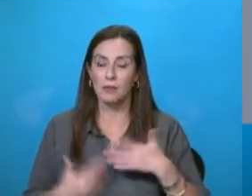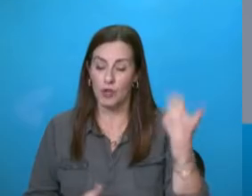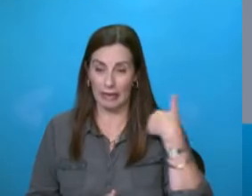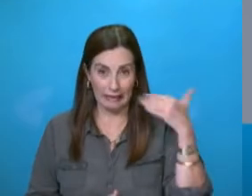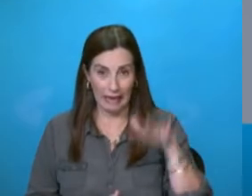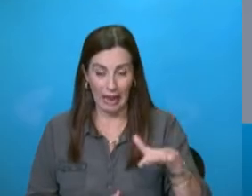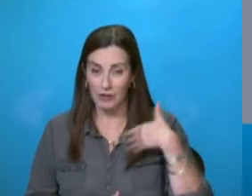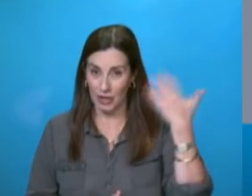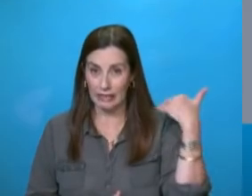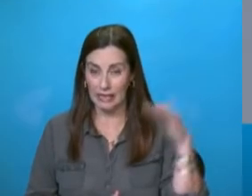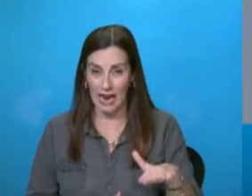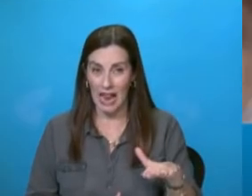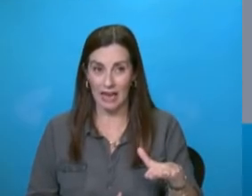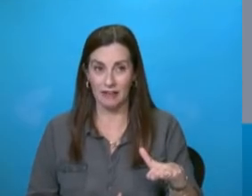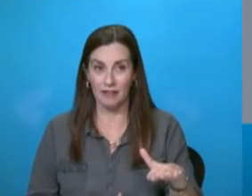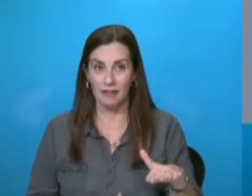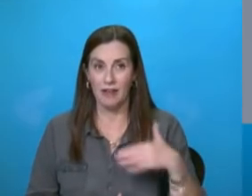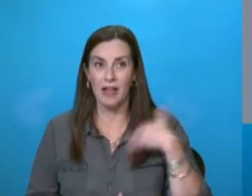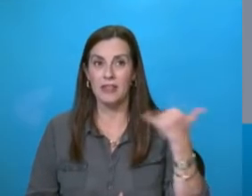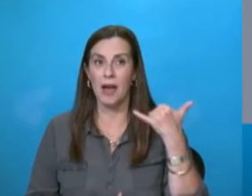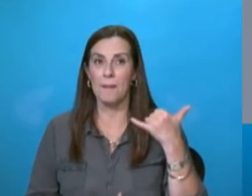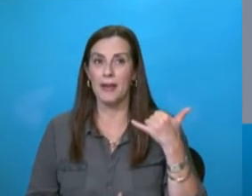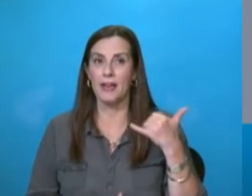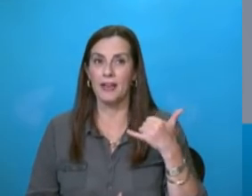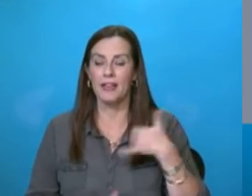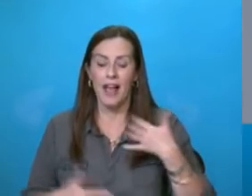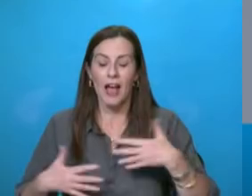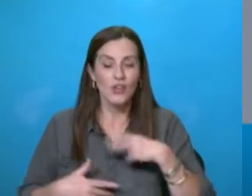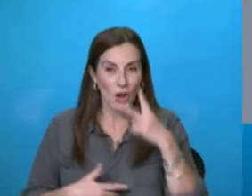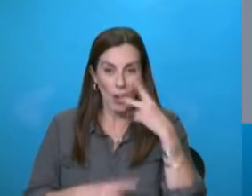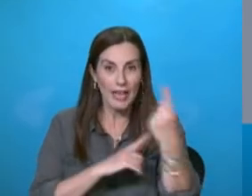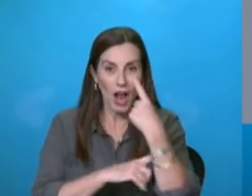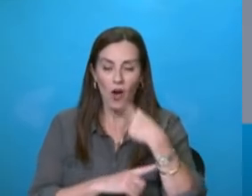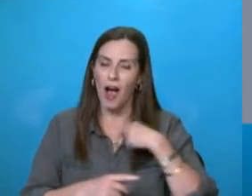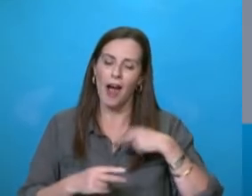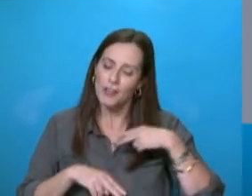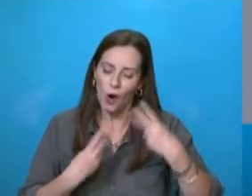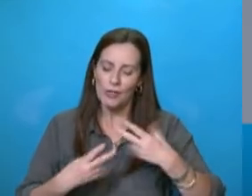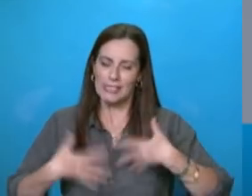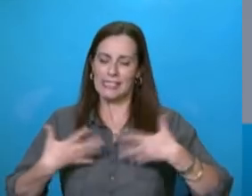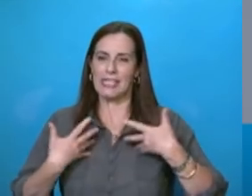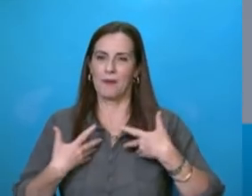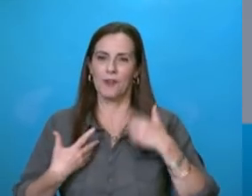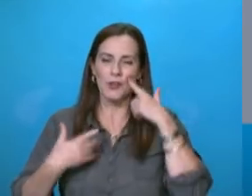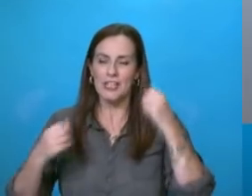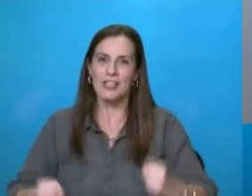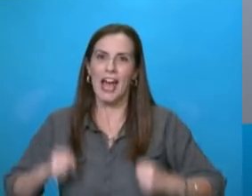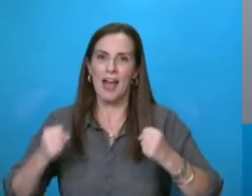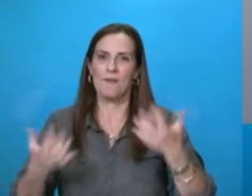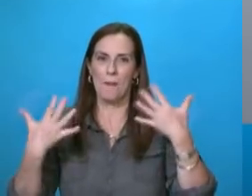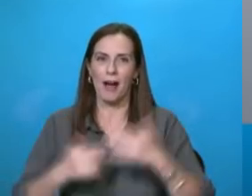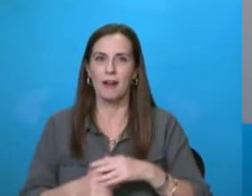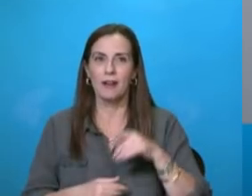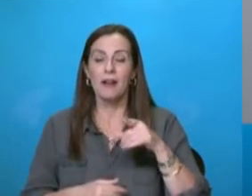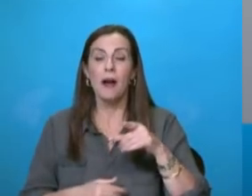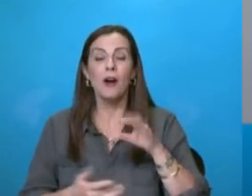בתור ילד תמיד חוזרת אליי כשאני רואה את הלקוחות שלי באים ומשתוללים בלונה פארק. דווקא